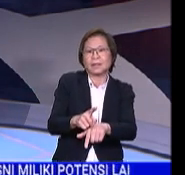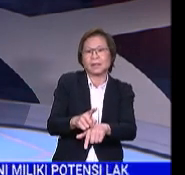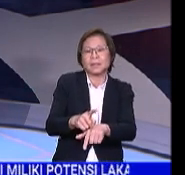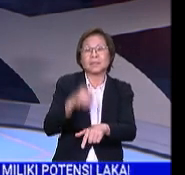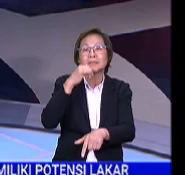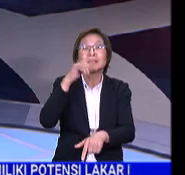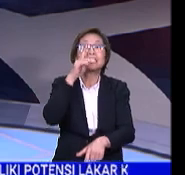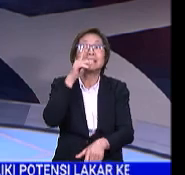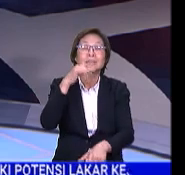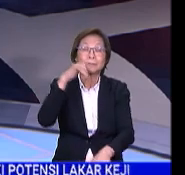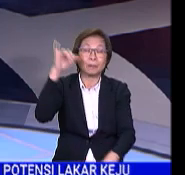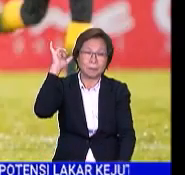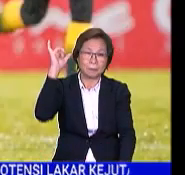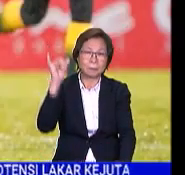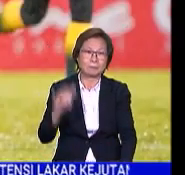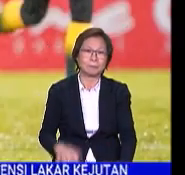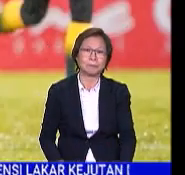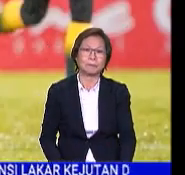malam